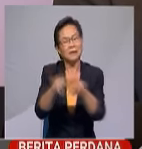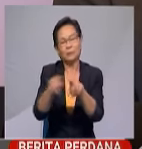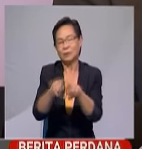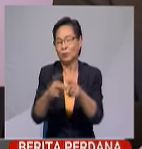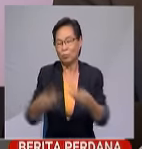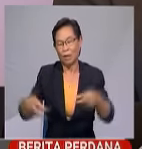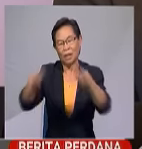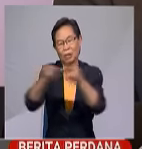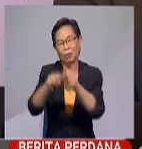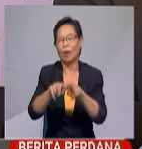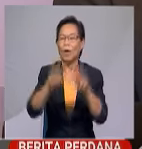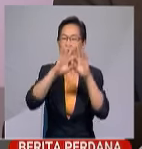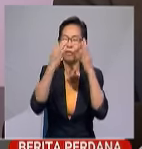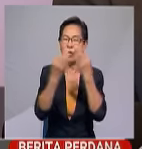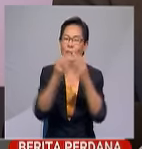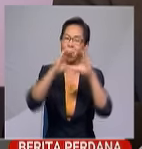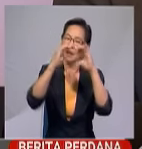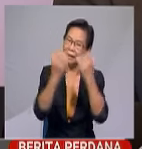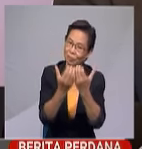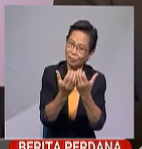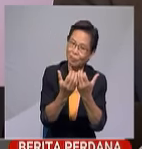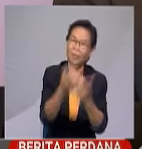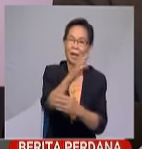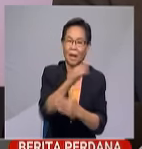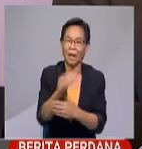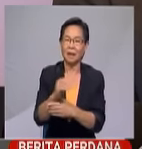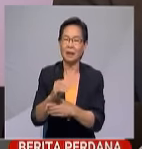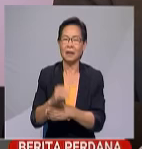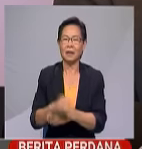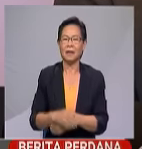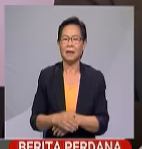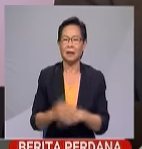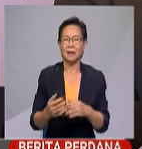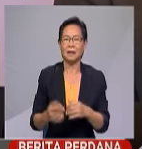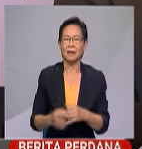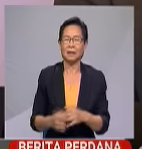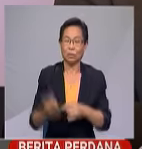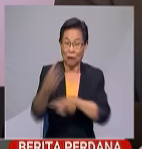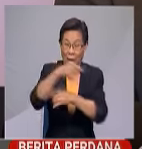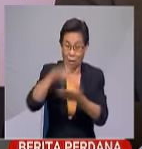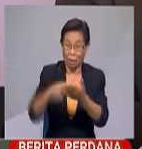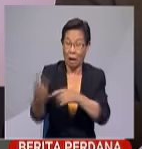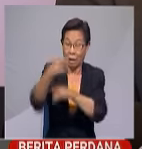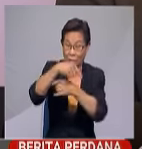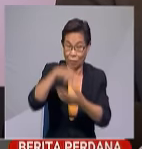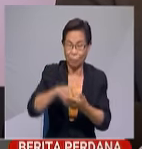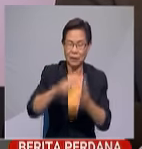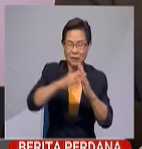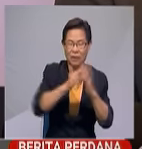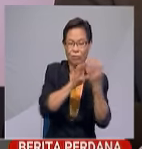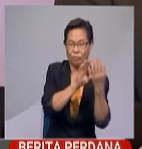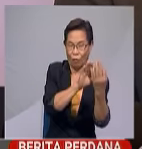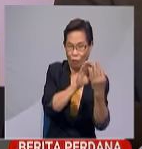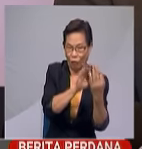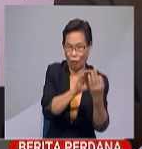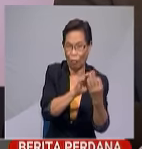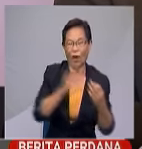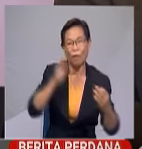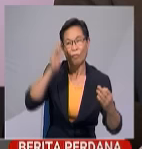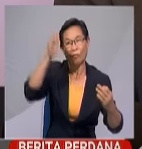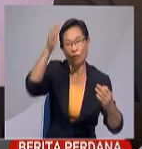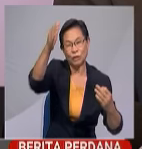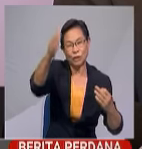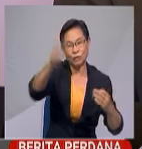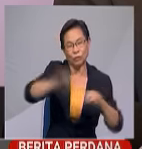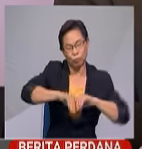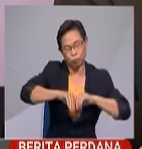values. It's a family club. And then at the end, today we start with futsal and probably in the future we